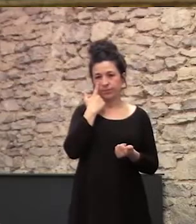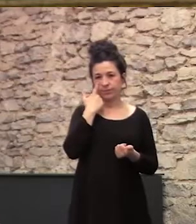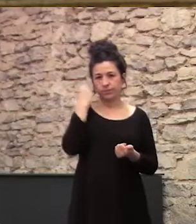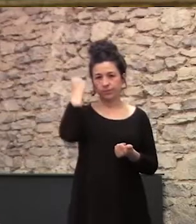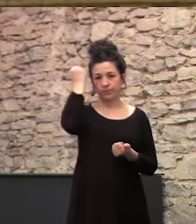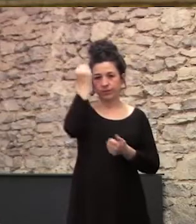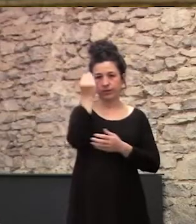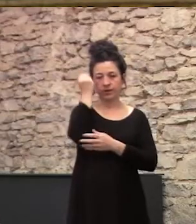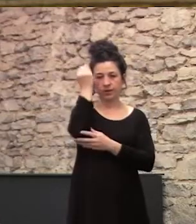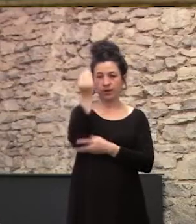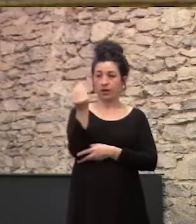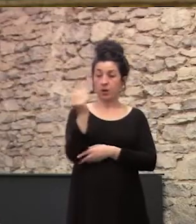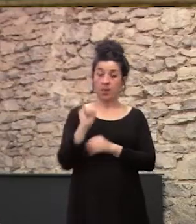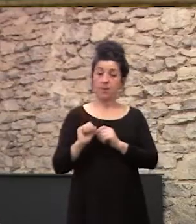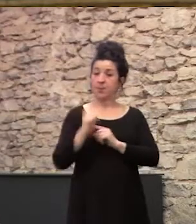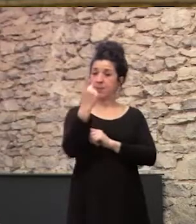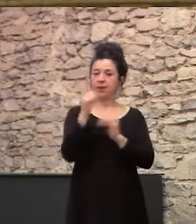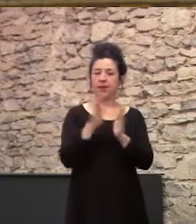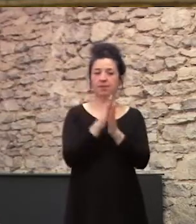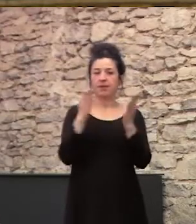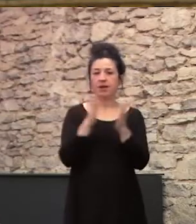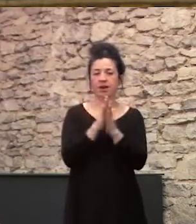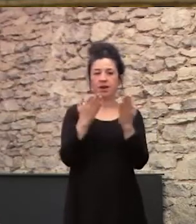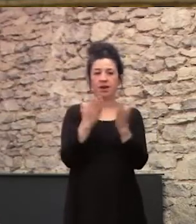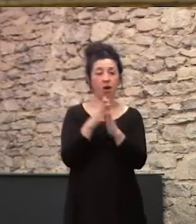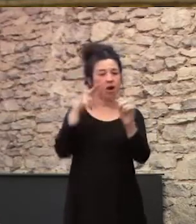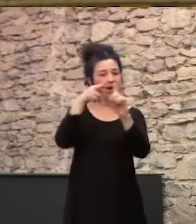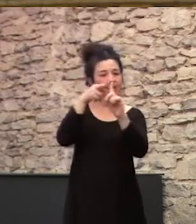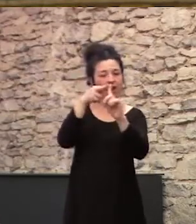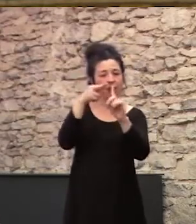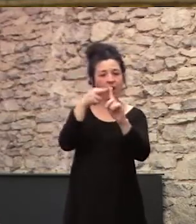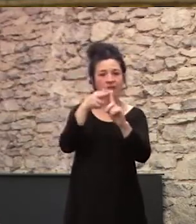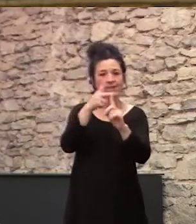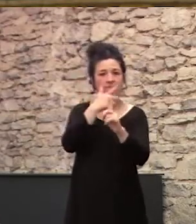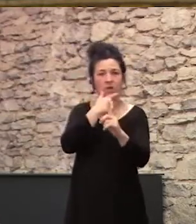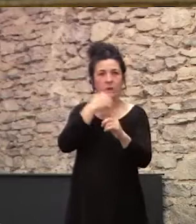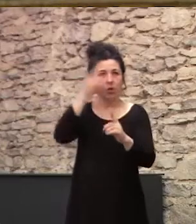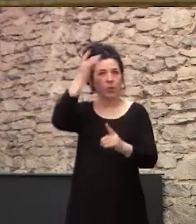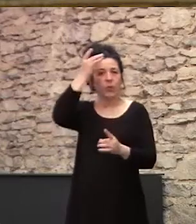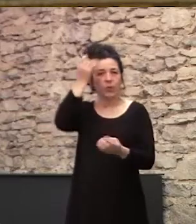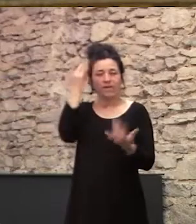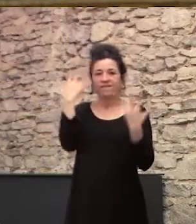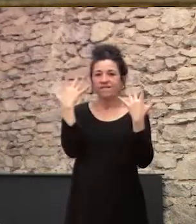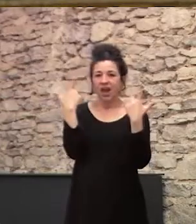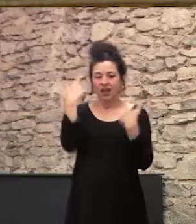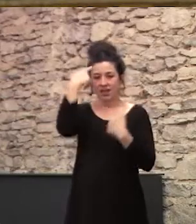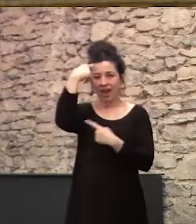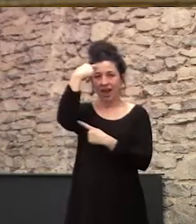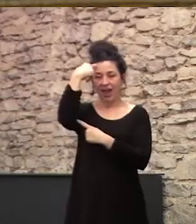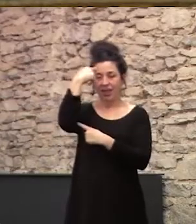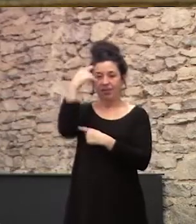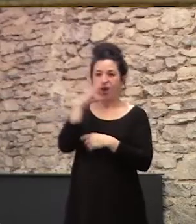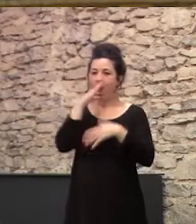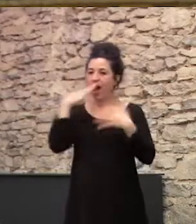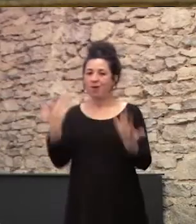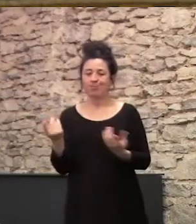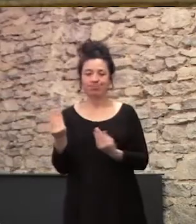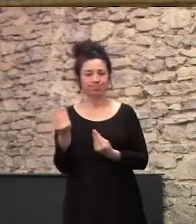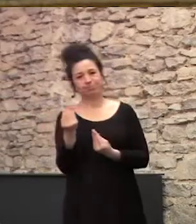aurreko liburuarekin bain euskala askoz biziago erreferentzia batzu, baina honetan ez hain beste.